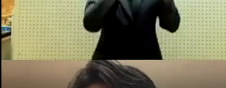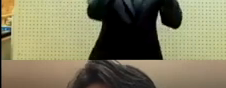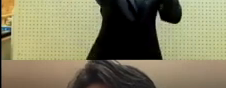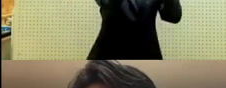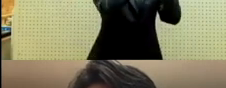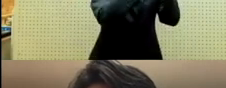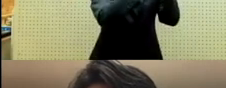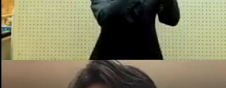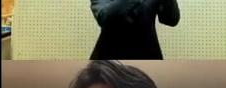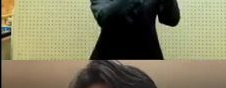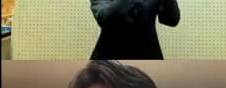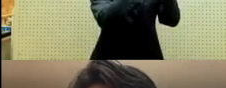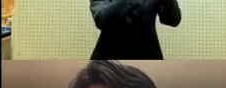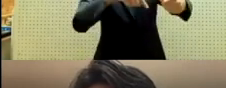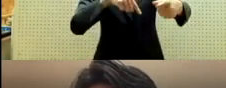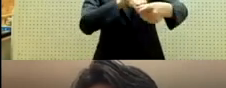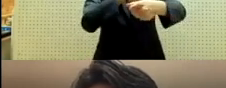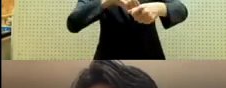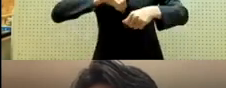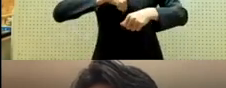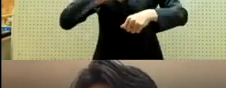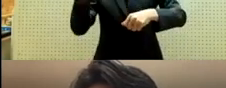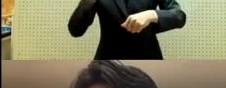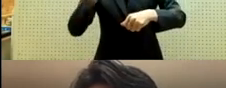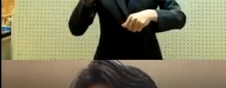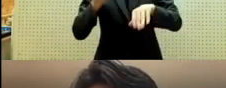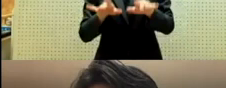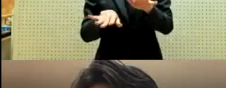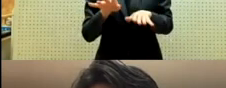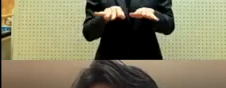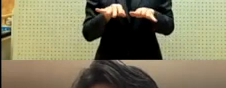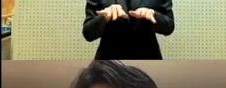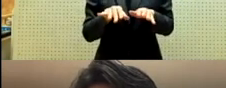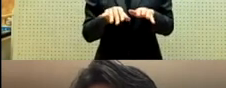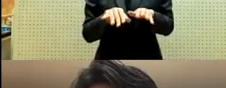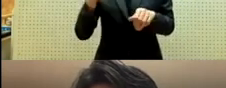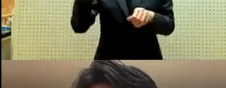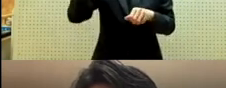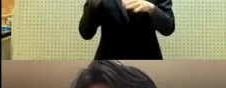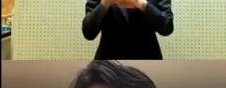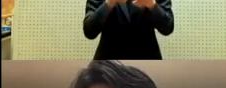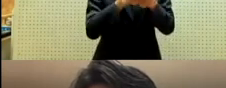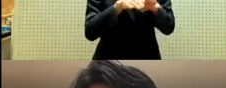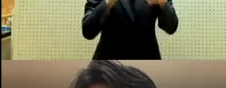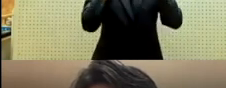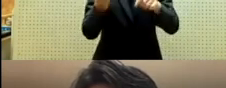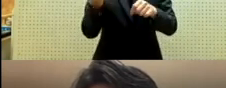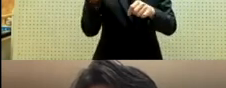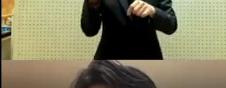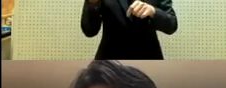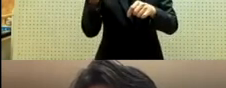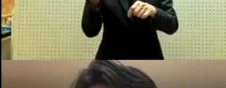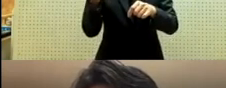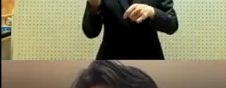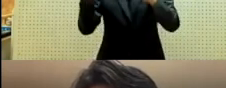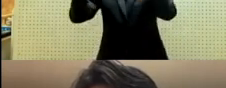容は自分で入れようと。でそれでもって、夏休みを迎える前に、お家の人にちゃん